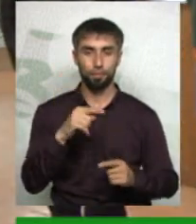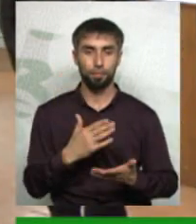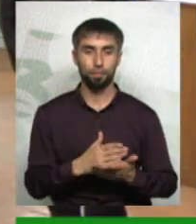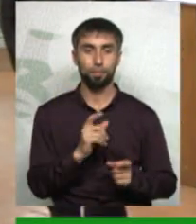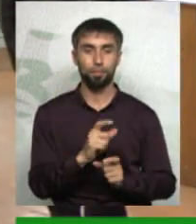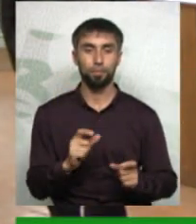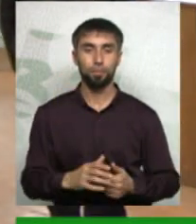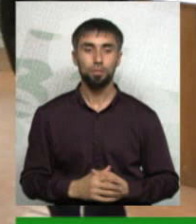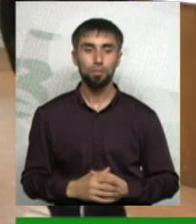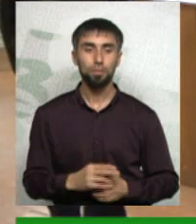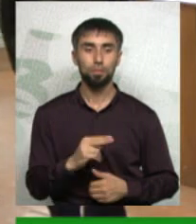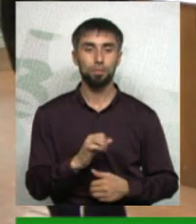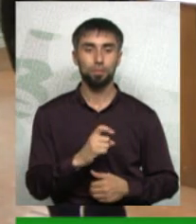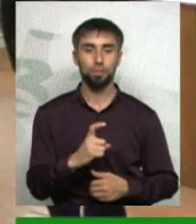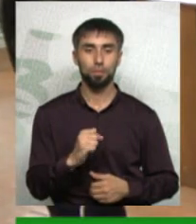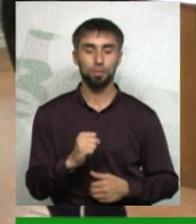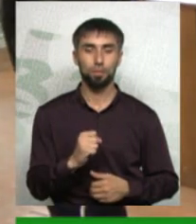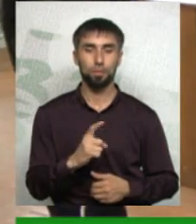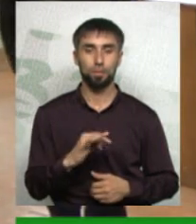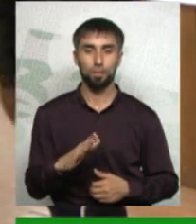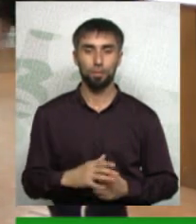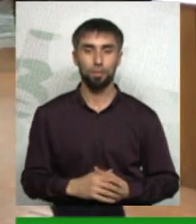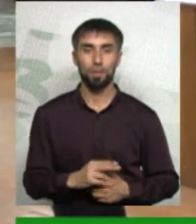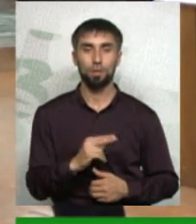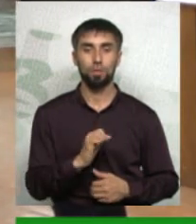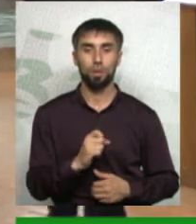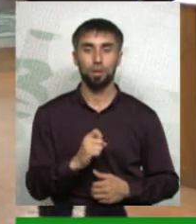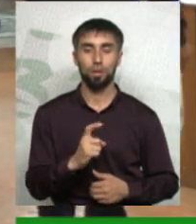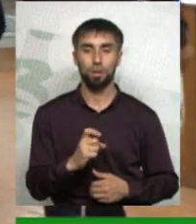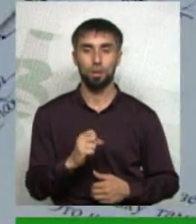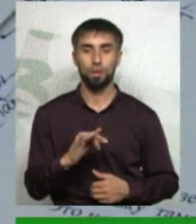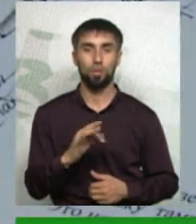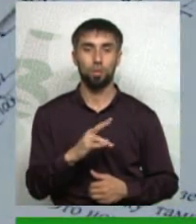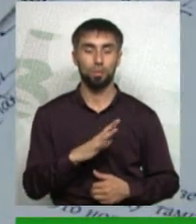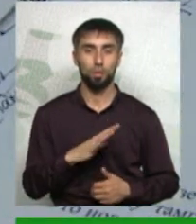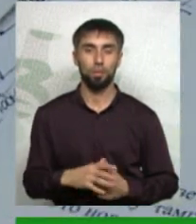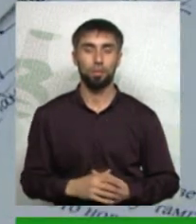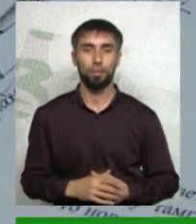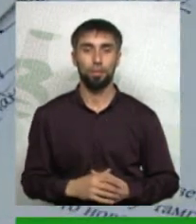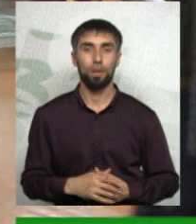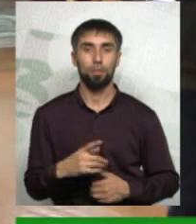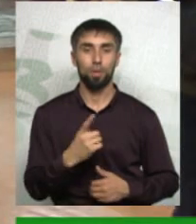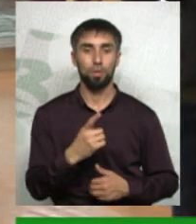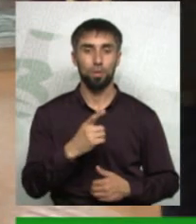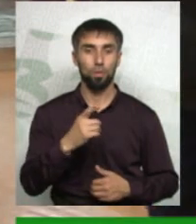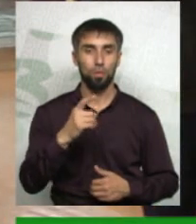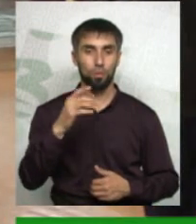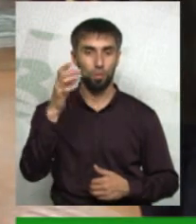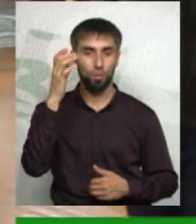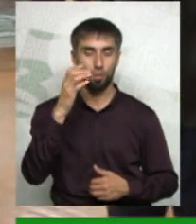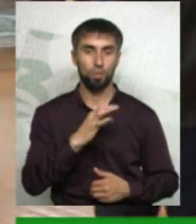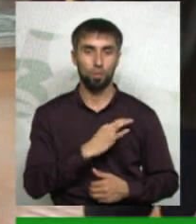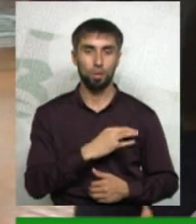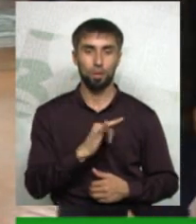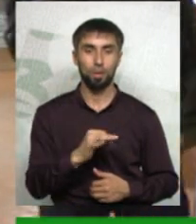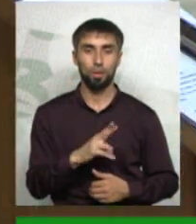нахбы. Чах Ахриевич, целыш. Чах Ахриевич, изгнал первый ученый, юрист